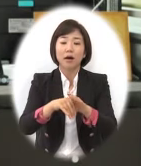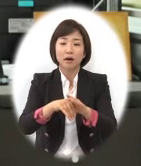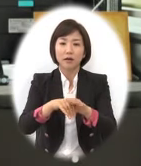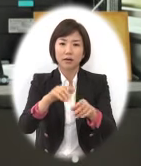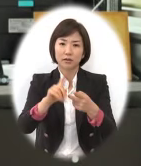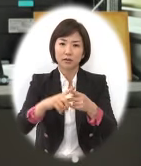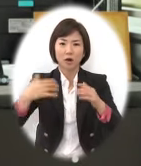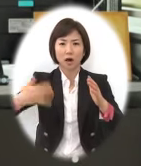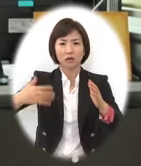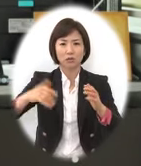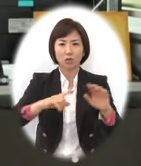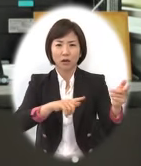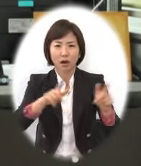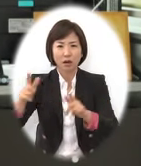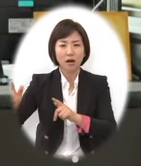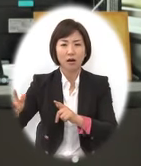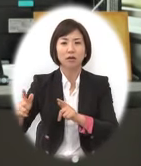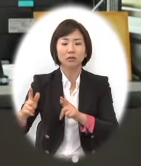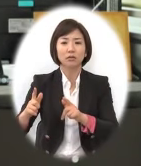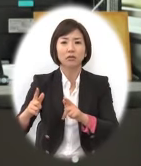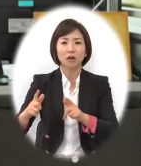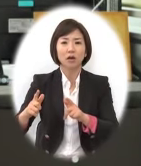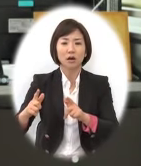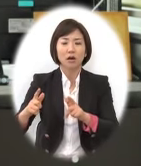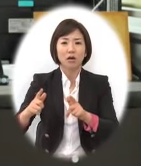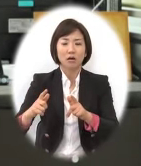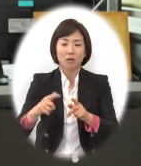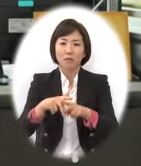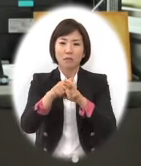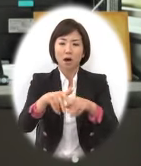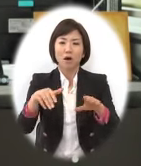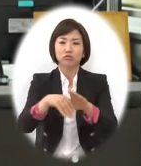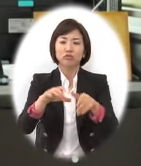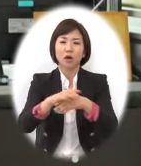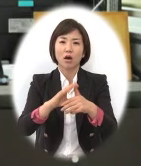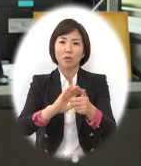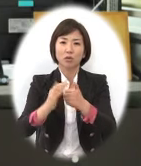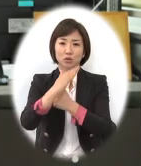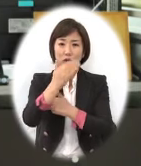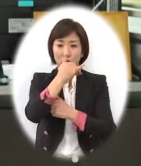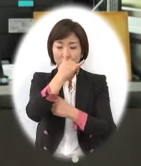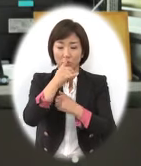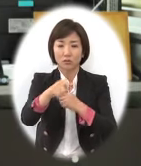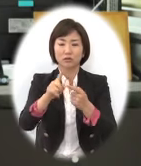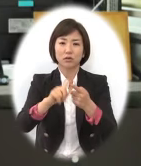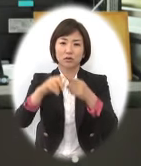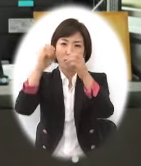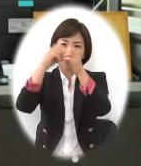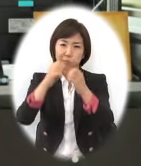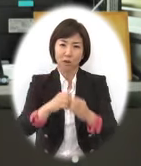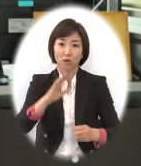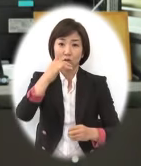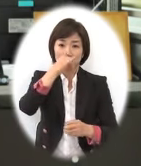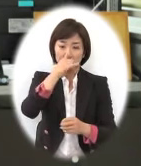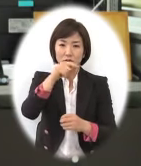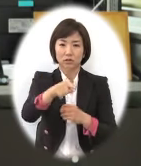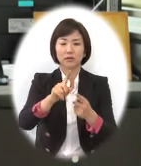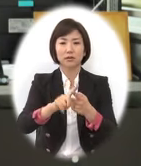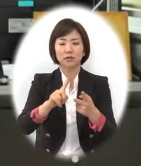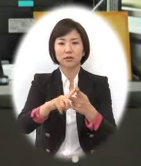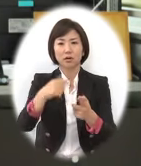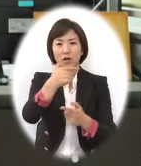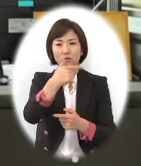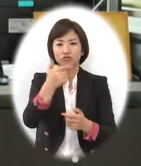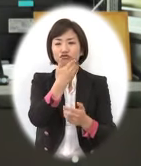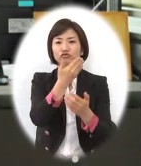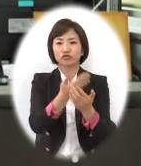부분인데 아직도 다양한 마문화가 보존되고 있고 또 그 문화가 전승되고 있는 부분에 대해서는 이것도